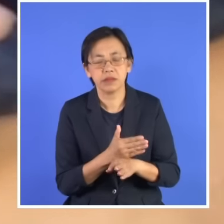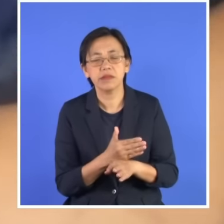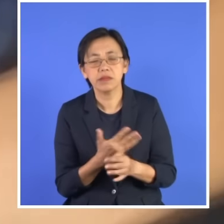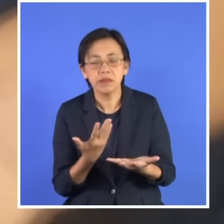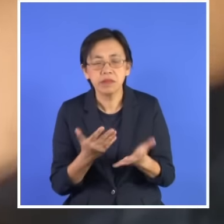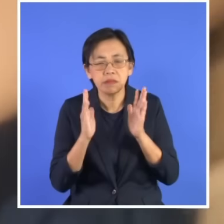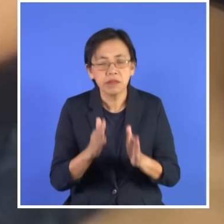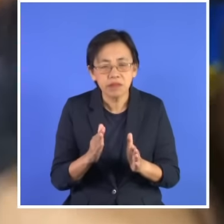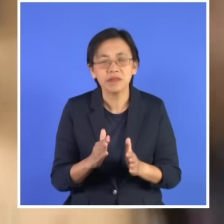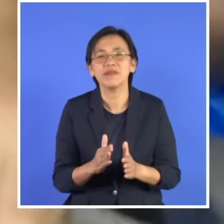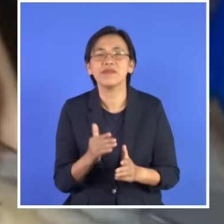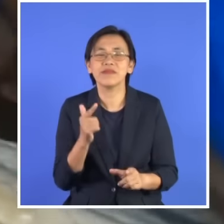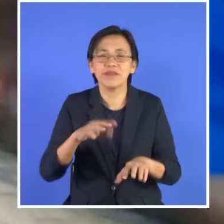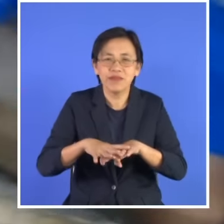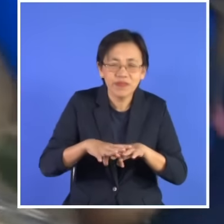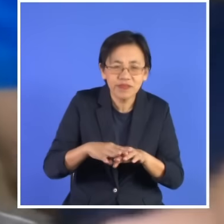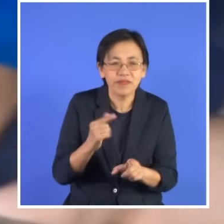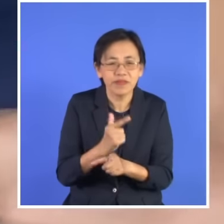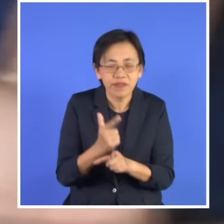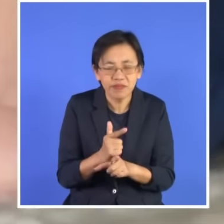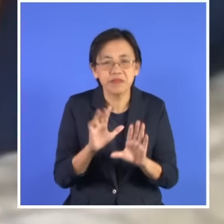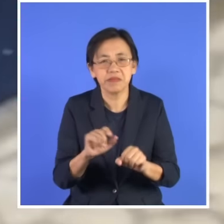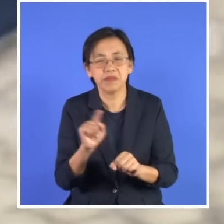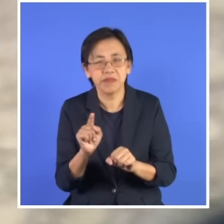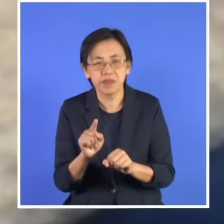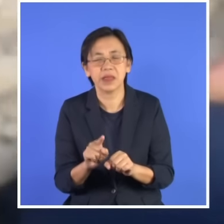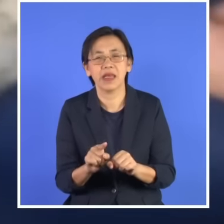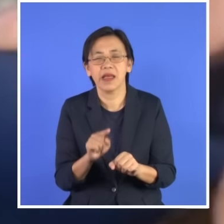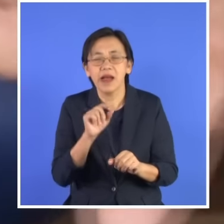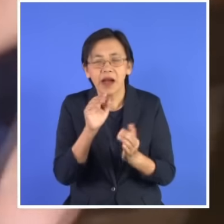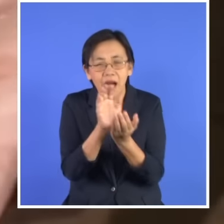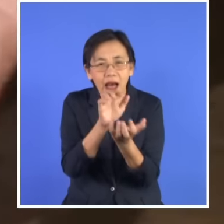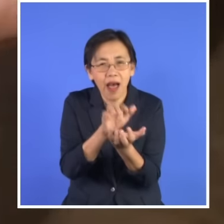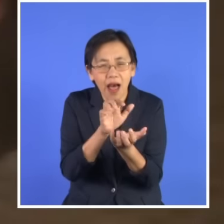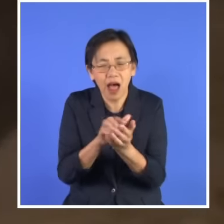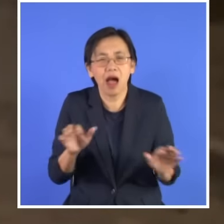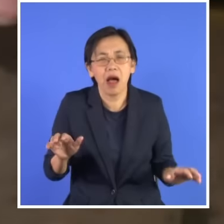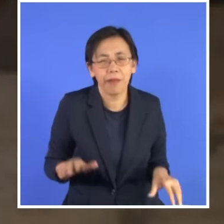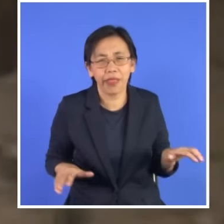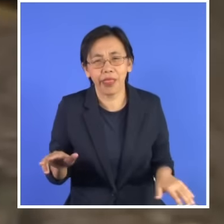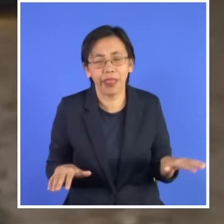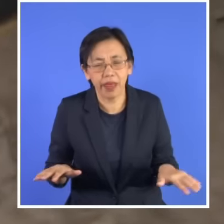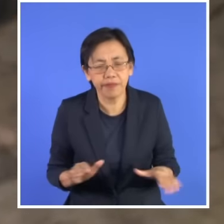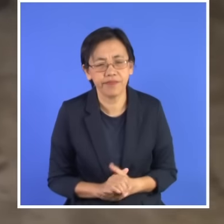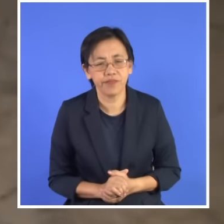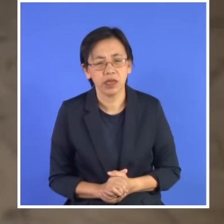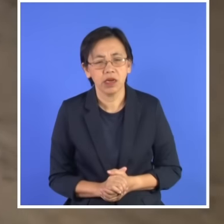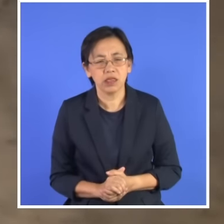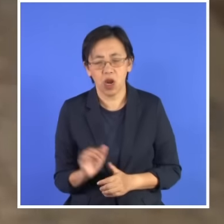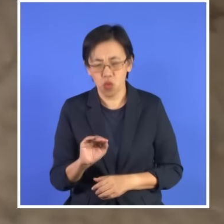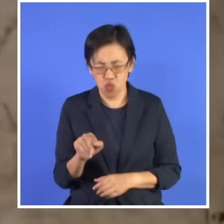สัตว์มาวางดักพวกตัวแลนหรือว่าตัวตะกวดในสวนยางครับก่อนที่จะมาพบบ่วงว่าสุดท้ายงูจงอางมา